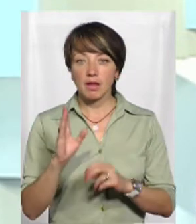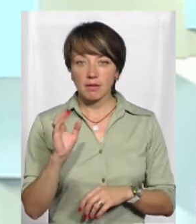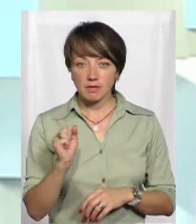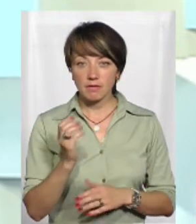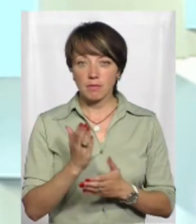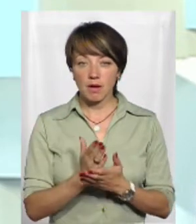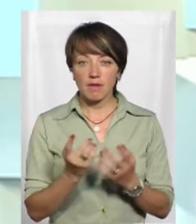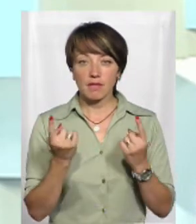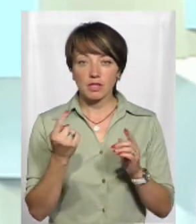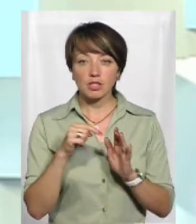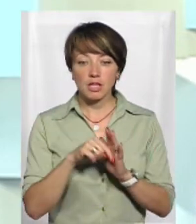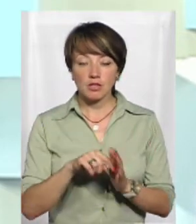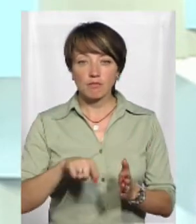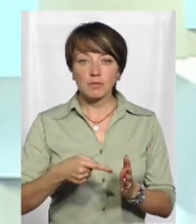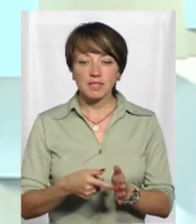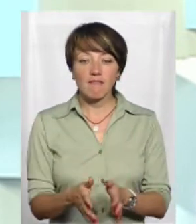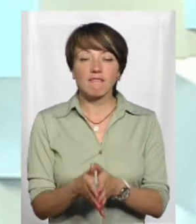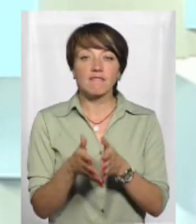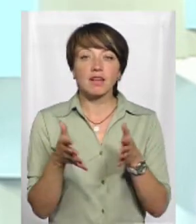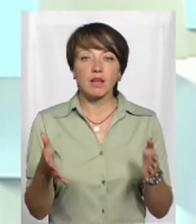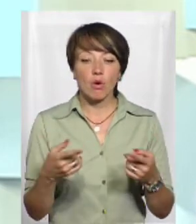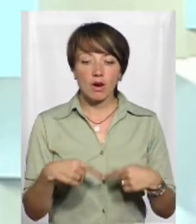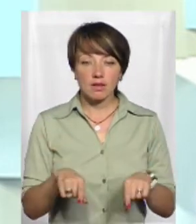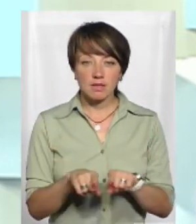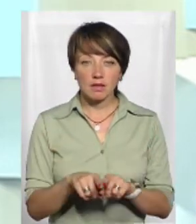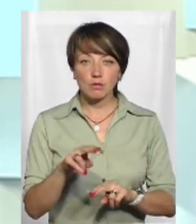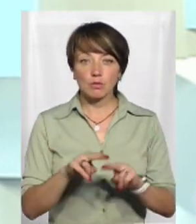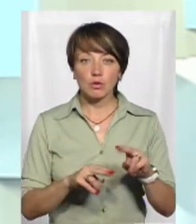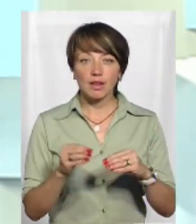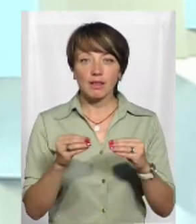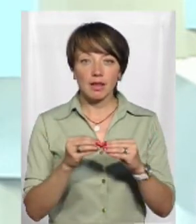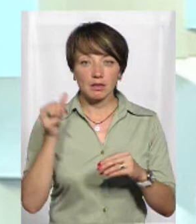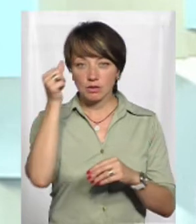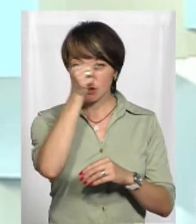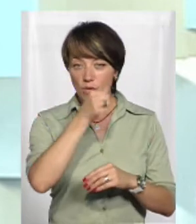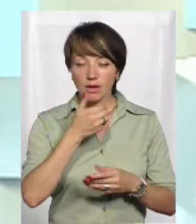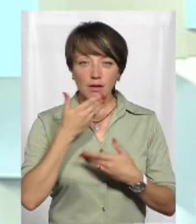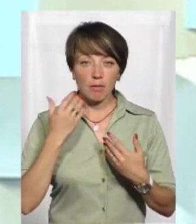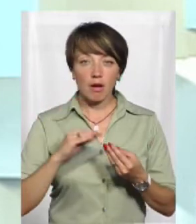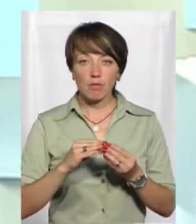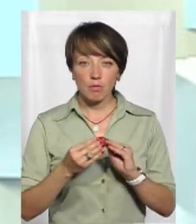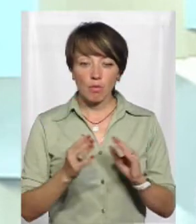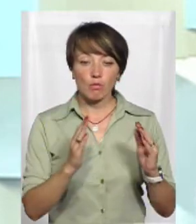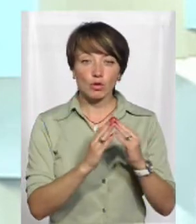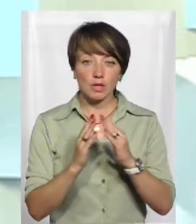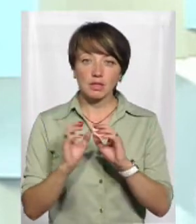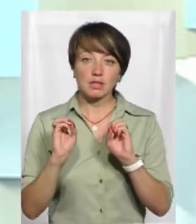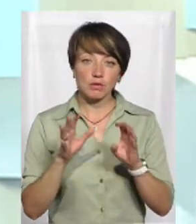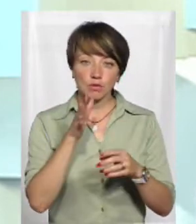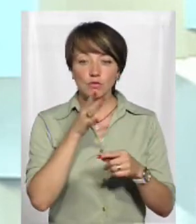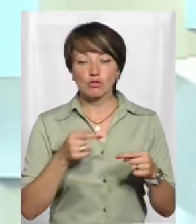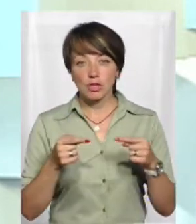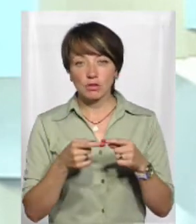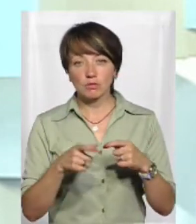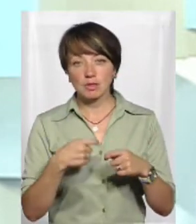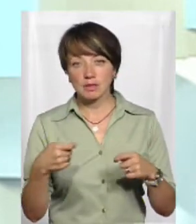значення. Є в місті декілька організацій, які будують більше 10 років, і по них немає таких проблем, будинки здаються там, вчасно,